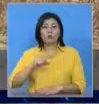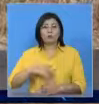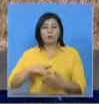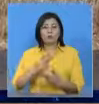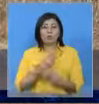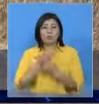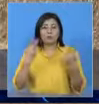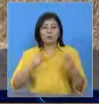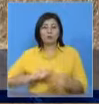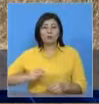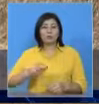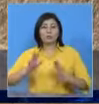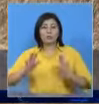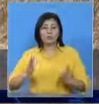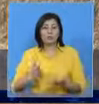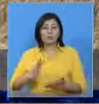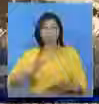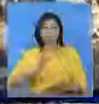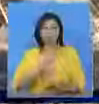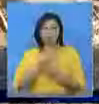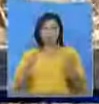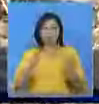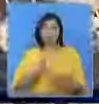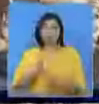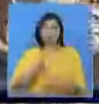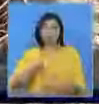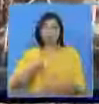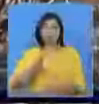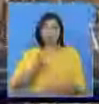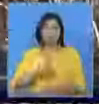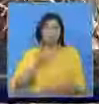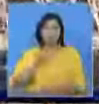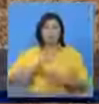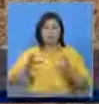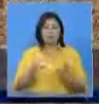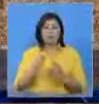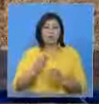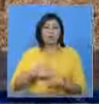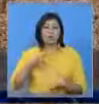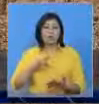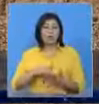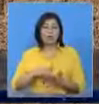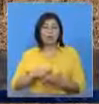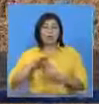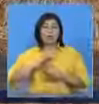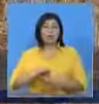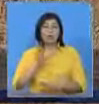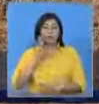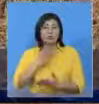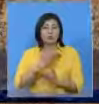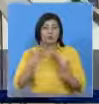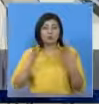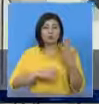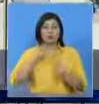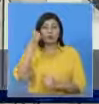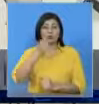кейін өзендердің жағдайын білмекке бұрылды. Сазды су қоймасынан қалаға келетін судың азайғанын білеміз. Соңғы жылдары жауын шашын